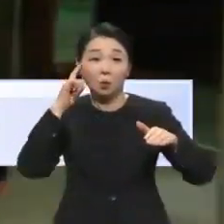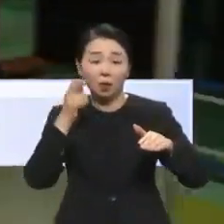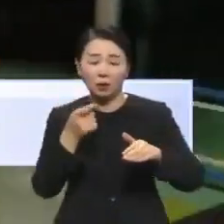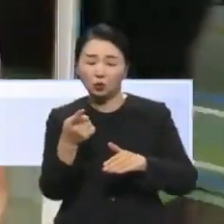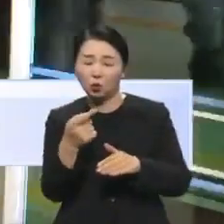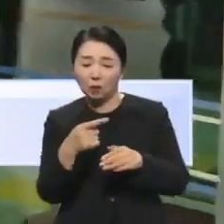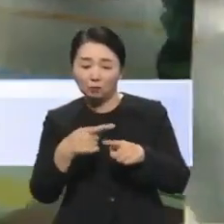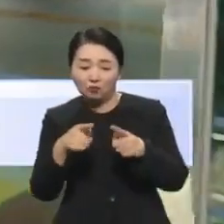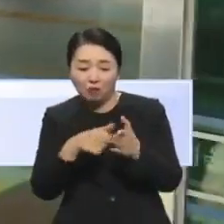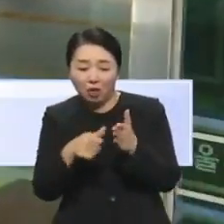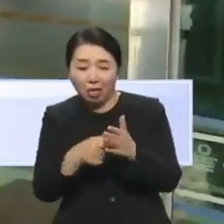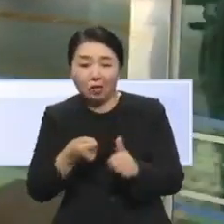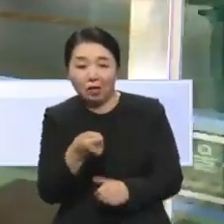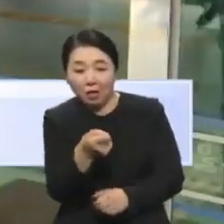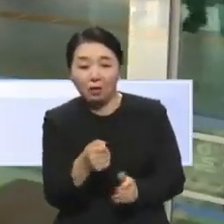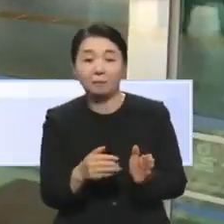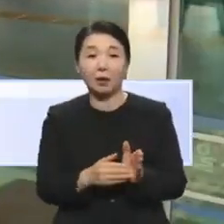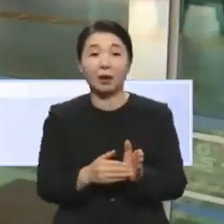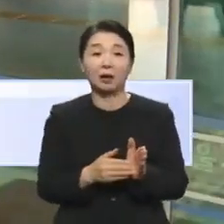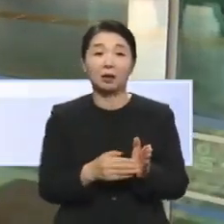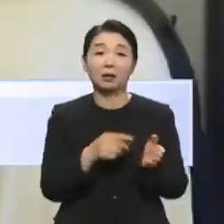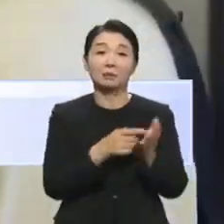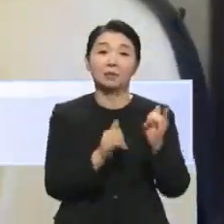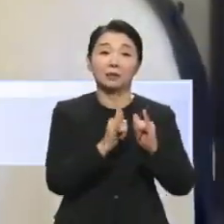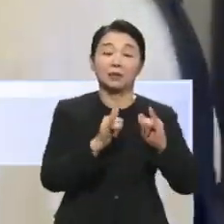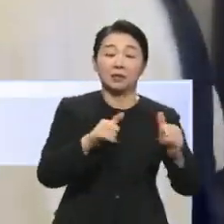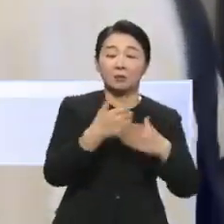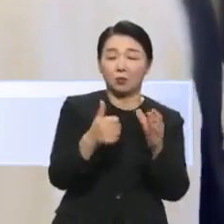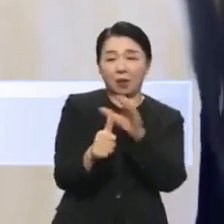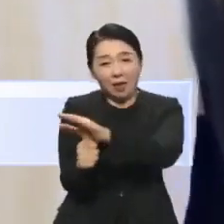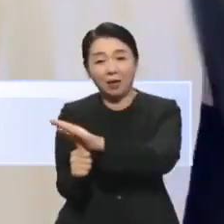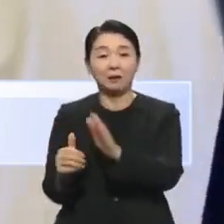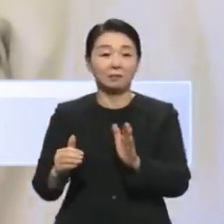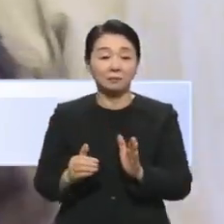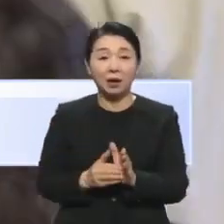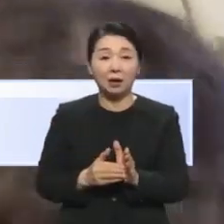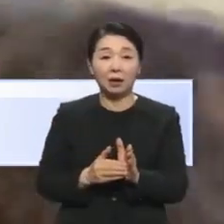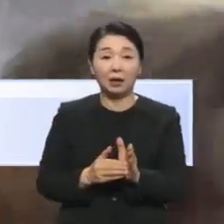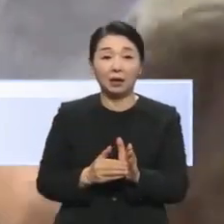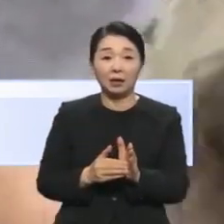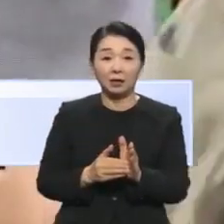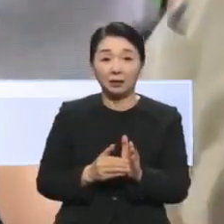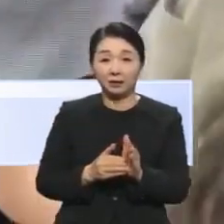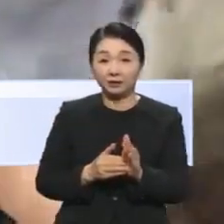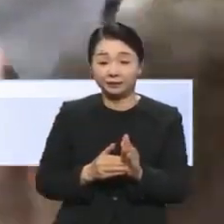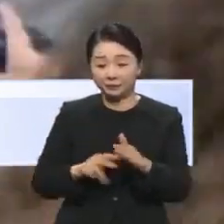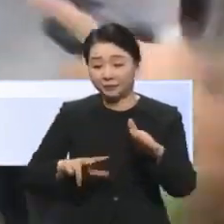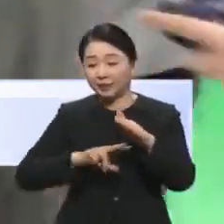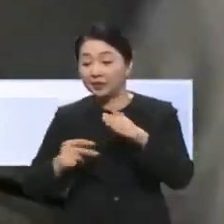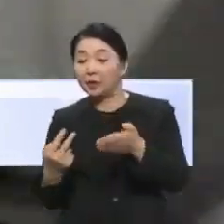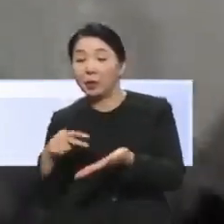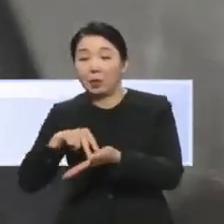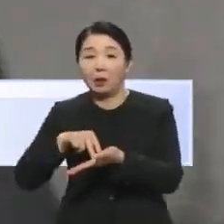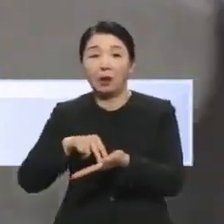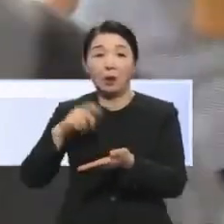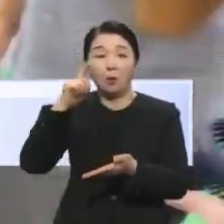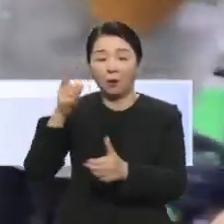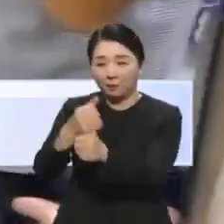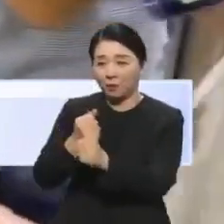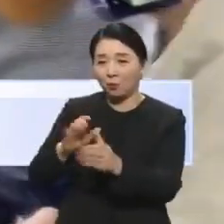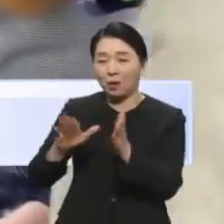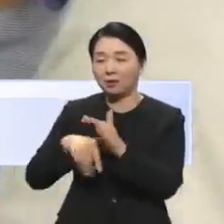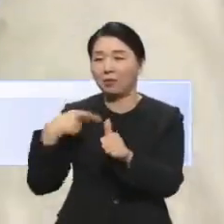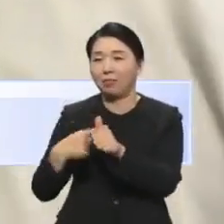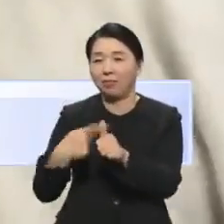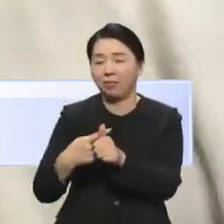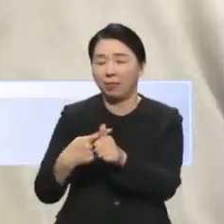휘둘렀고 피해자와 다른 승객들이 현장에서 제압했습니다. 경찰이 정차한 열차 안으로 들어가 체포할 때도 욕을 하면서 저항을